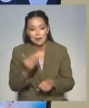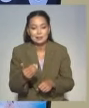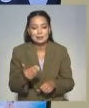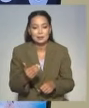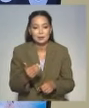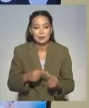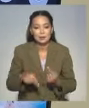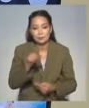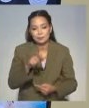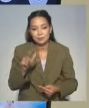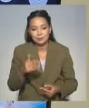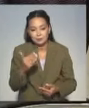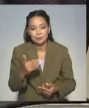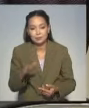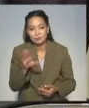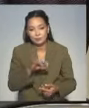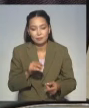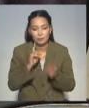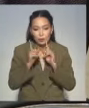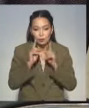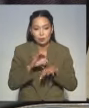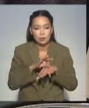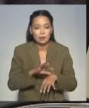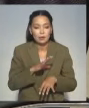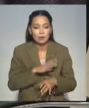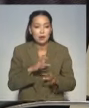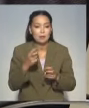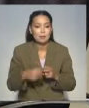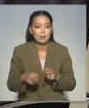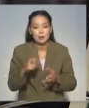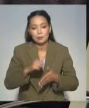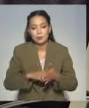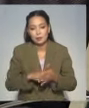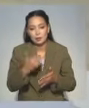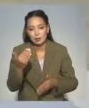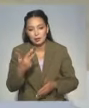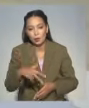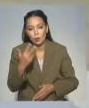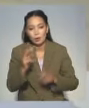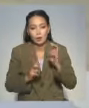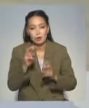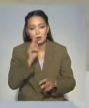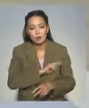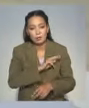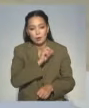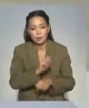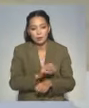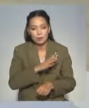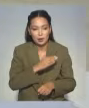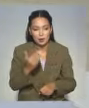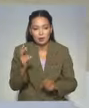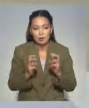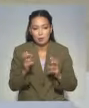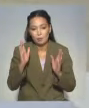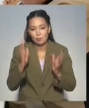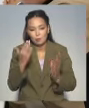басшыларымен бейнеконференция арқылы селекторлық кеңес өткізді. Апат салдарынан Атырауда 33 кен орнында жұмыс тоқтаған. Өзеннойгазға қарасты кен орындарында